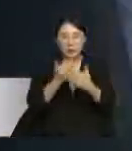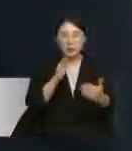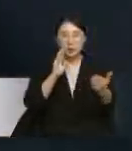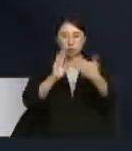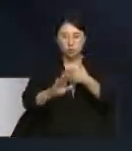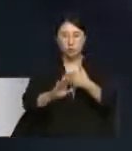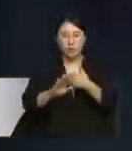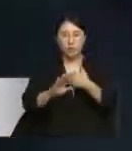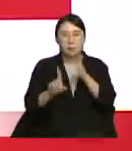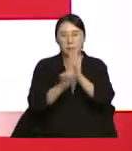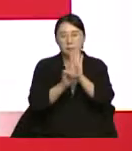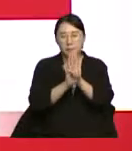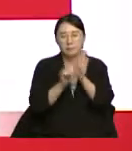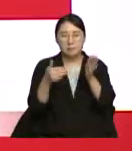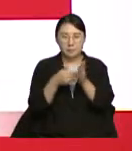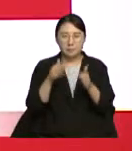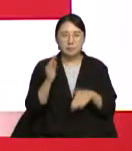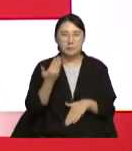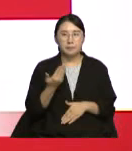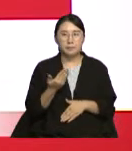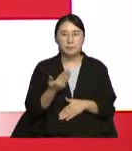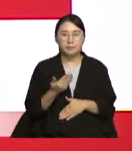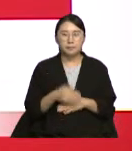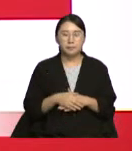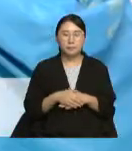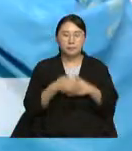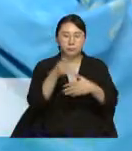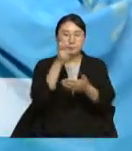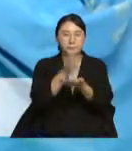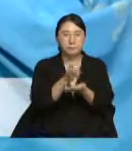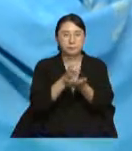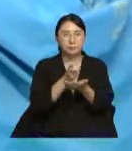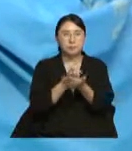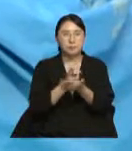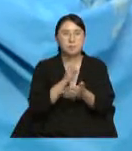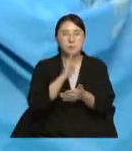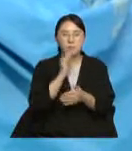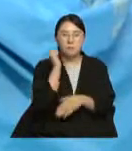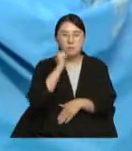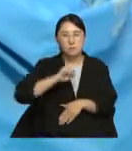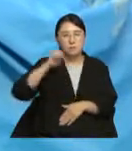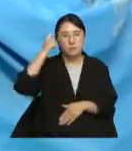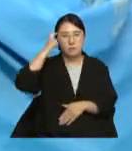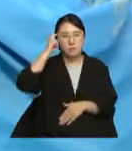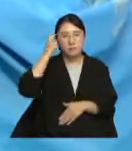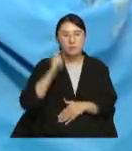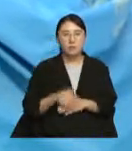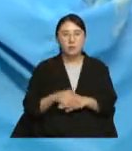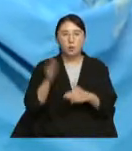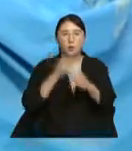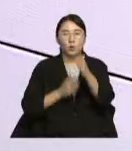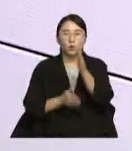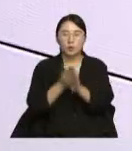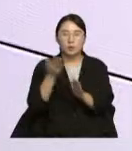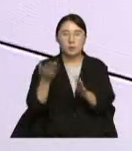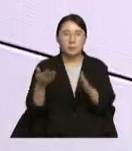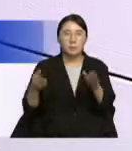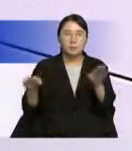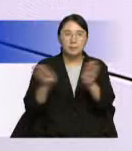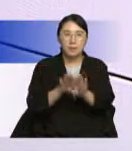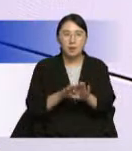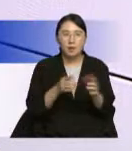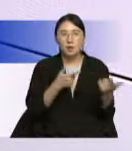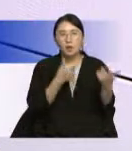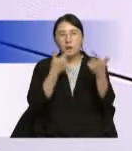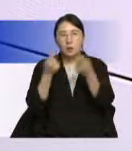이후에야 행정예고가 됐다는 것입니다. 행정절차법 등 실정법 위반이라 판단하고 있습니다. 공공기관을 폐지하는 것 같은